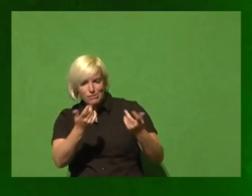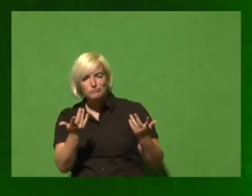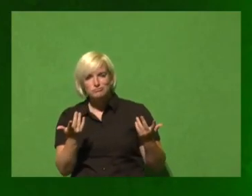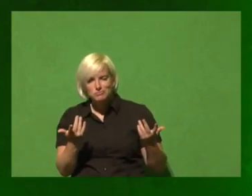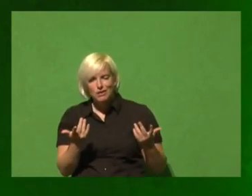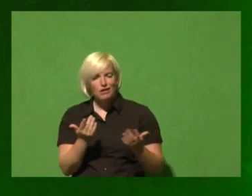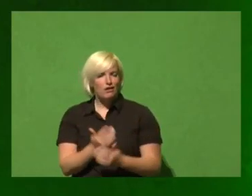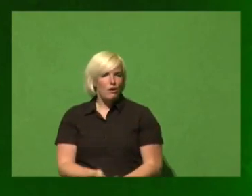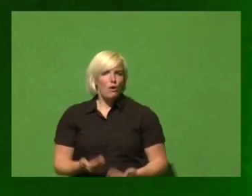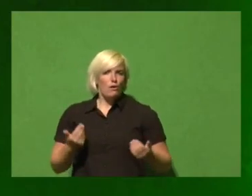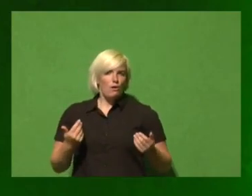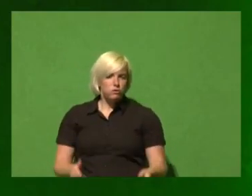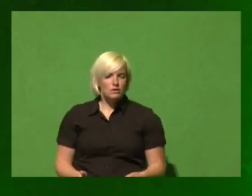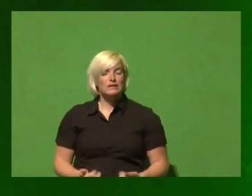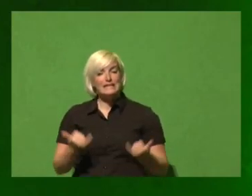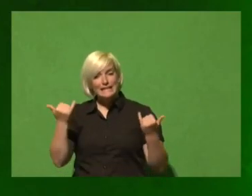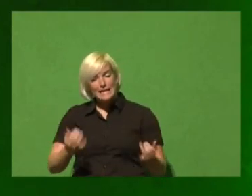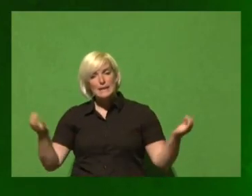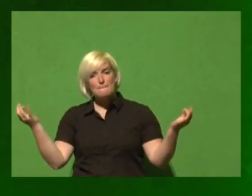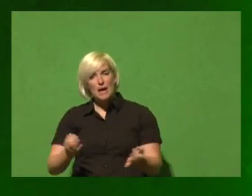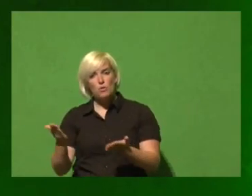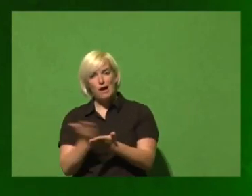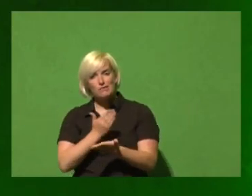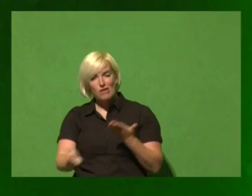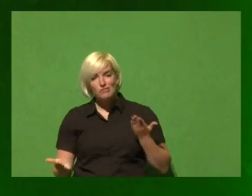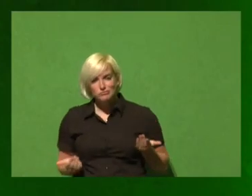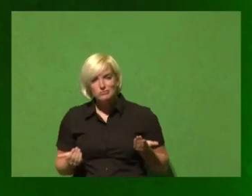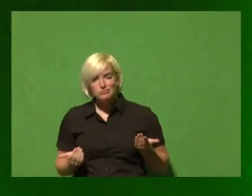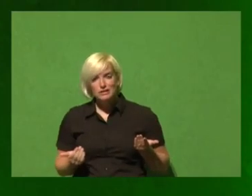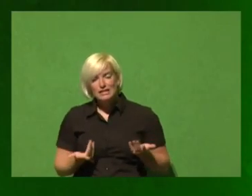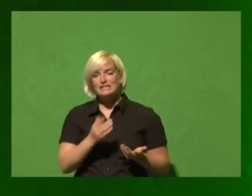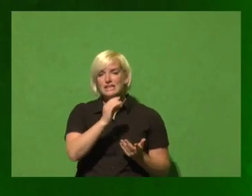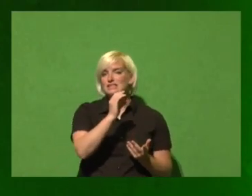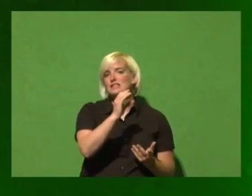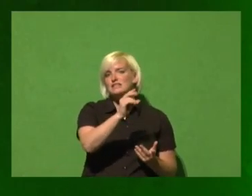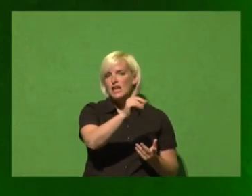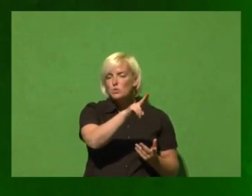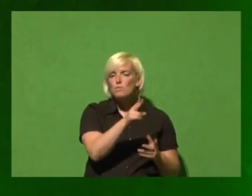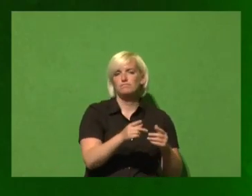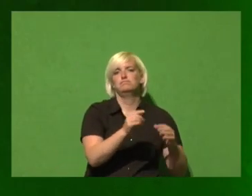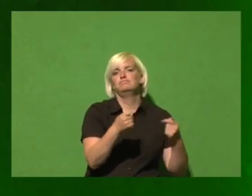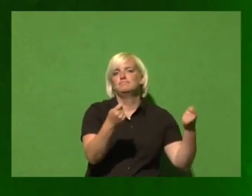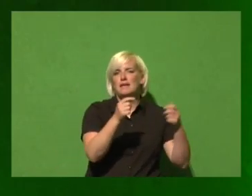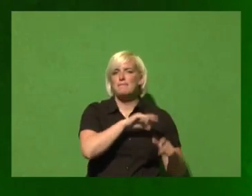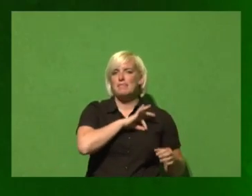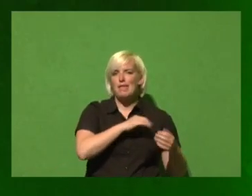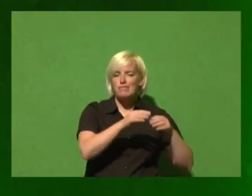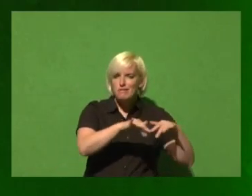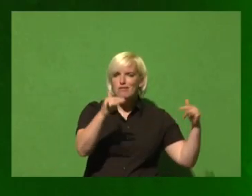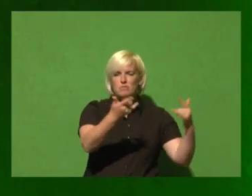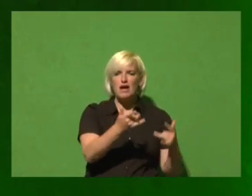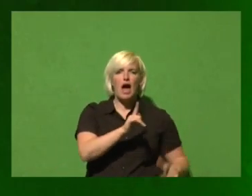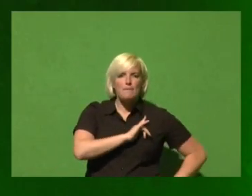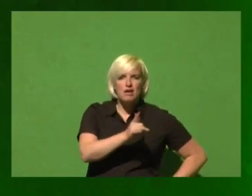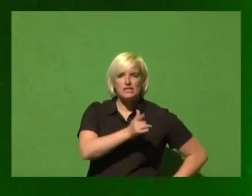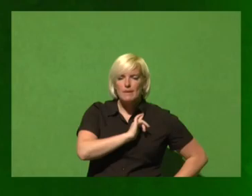aber auch mal Zeit, Frau Merkel, wir wollen nicht noch einen CDU-Parteitag abwarten. Geben Sie endlich